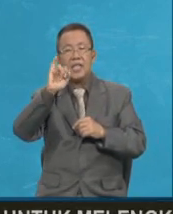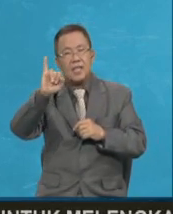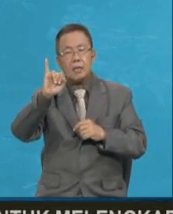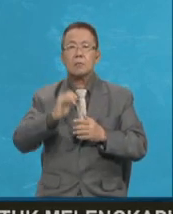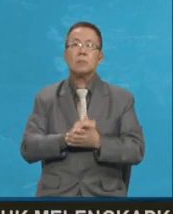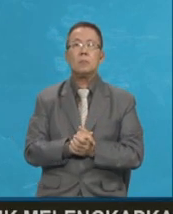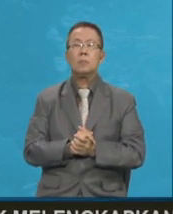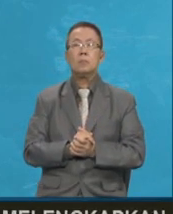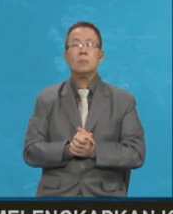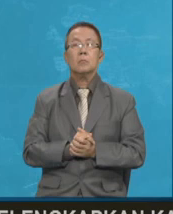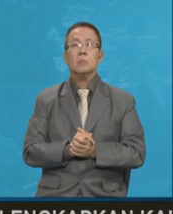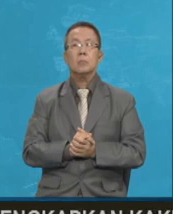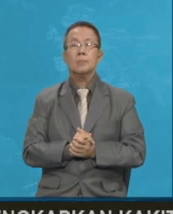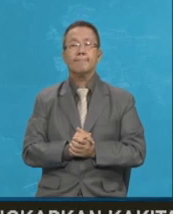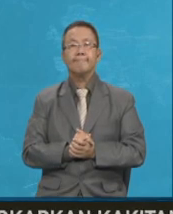lanjut